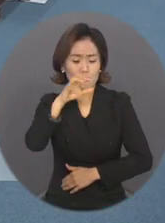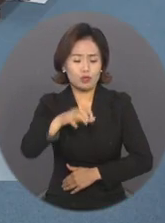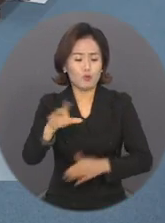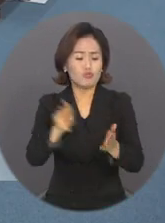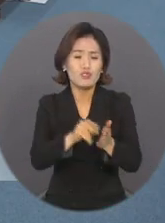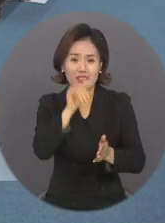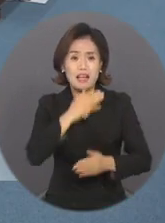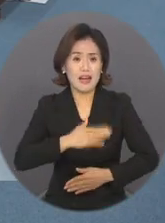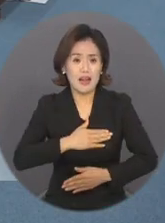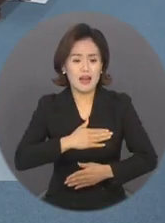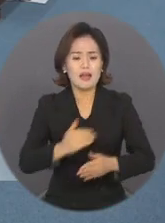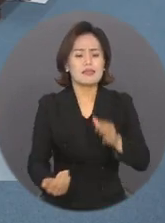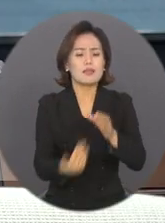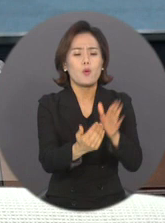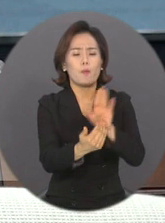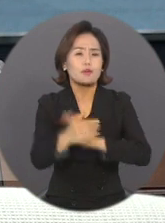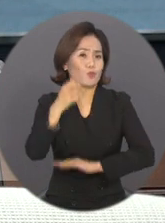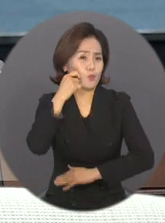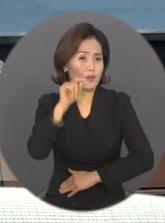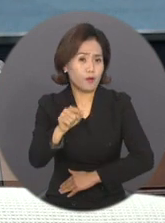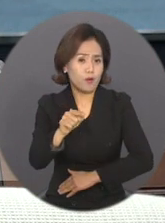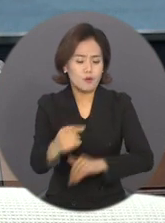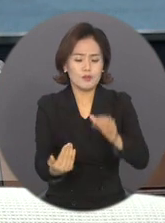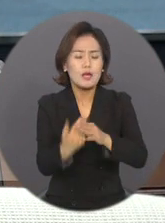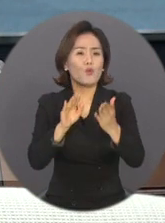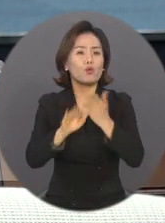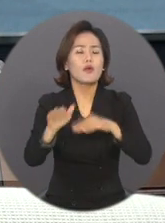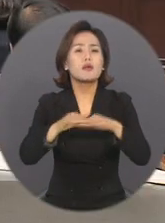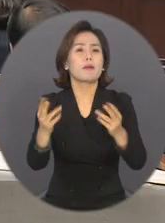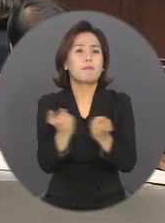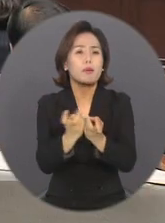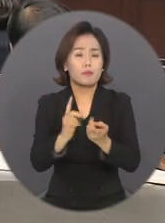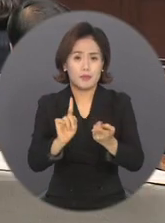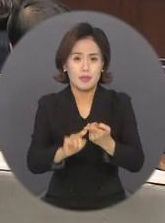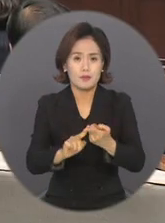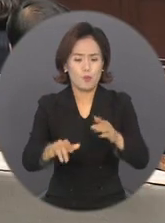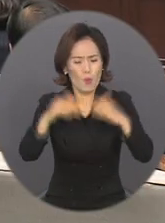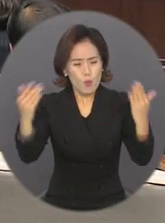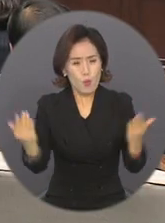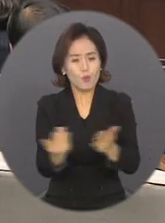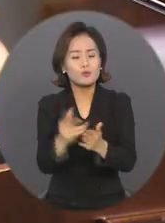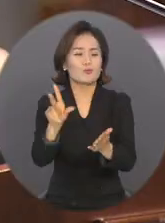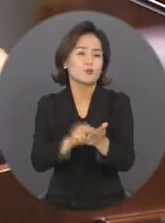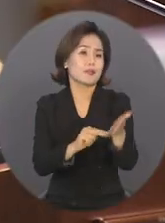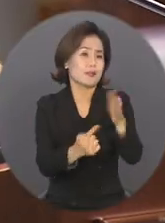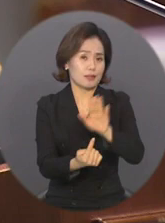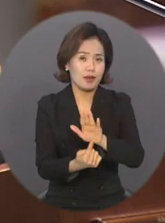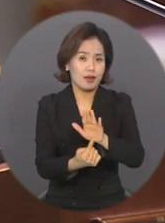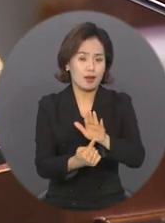있었음에도 사고를 예방하지 못한 점은 물론 사고 이후의 대처 등 모든 단계에서 총체적인 문제가